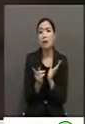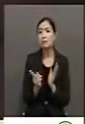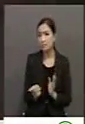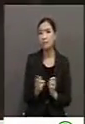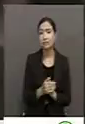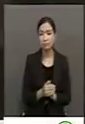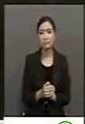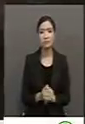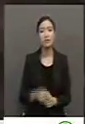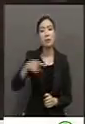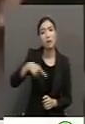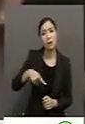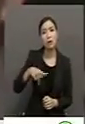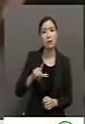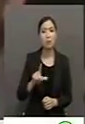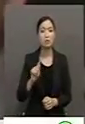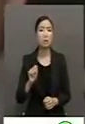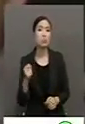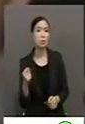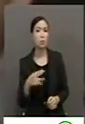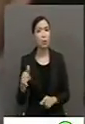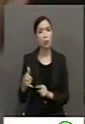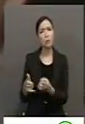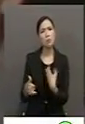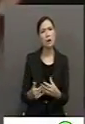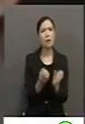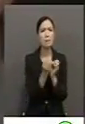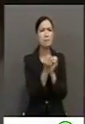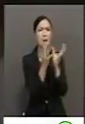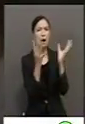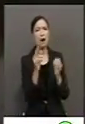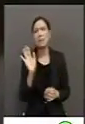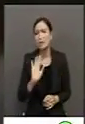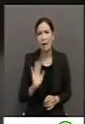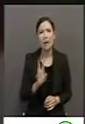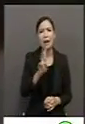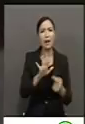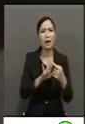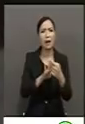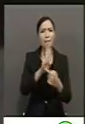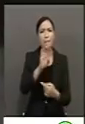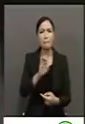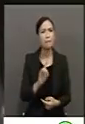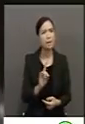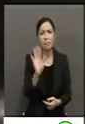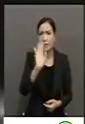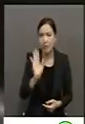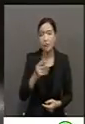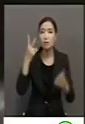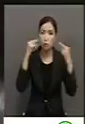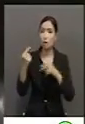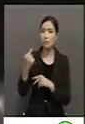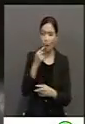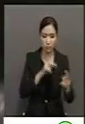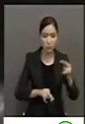พลตำรวจโทสานิทมหาถาวรก็ออกมายืนยันนะคะว่าไม่ใช่เหตุการณ์ระเบิดค่ะล่าสุดนายกเองก็สั่งให้ตรวจสอบเหตุการณ์ที่เกิดขึ้นไปดูเห